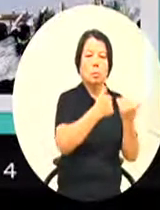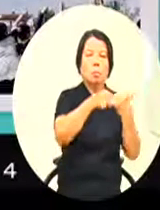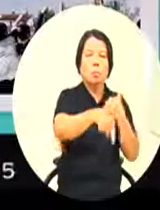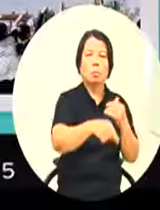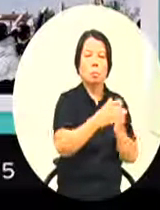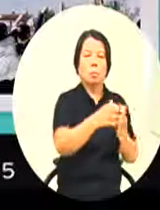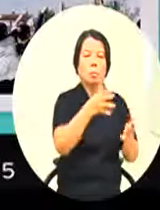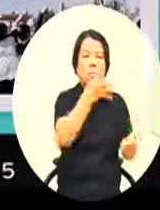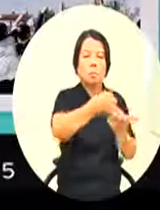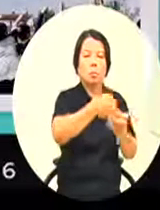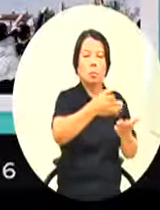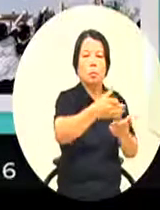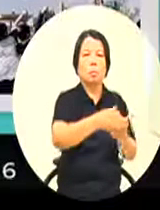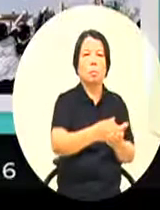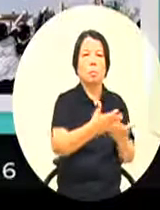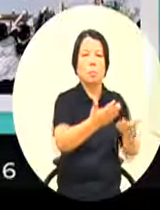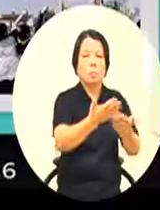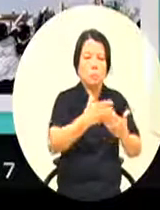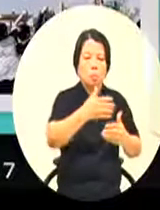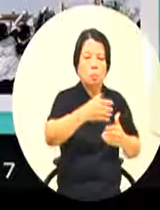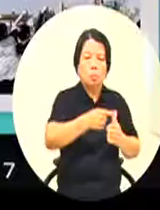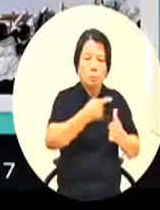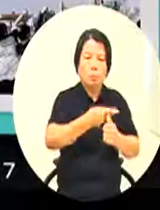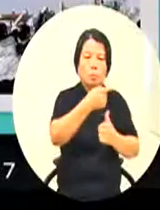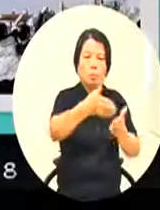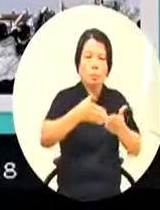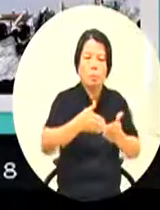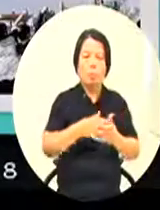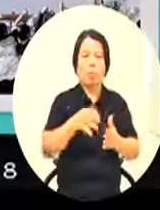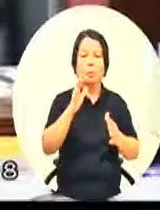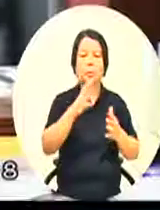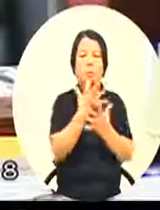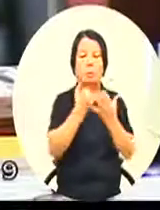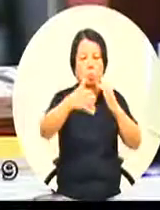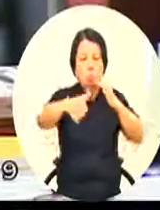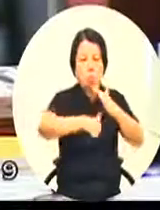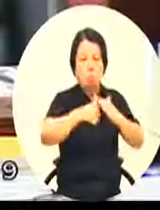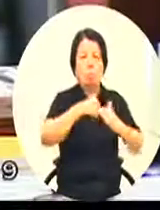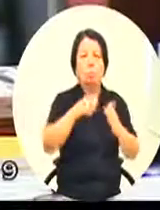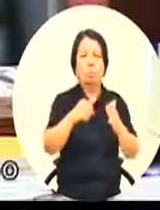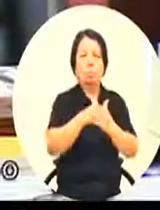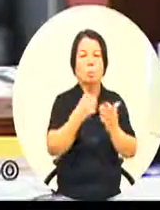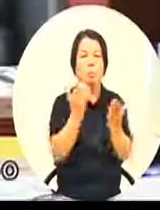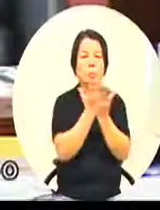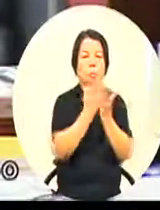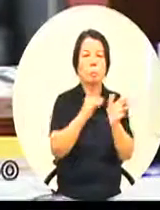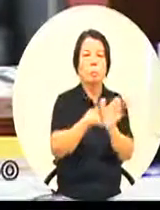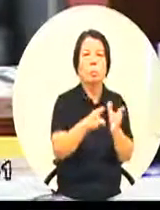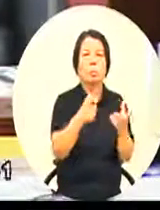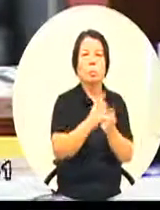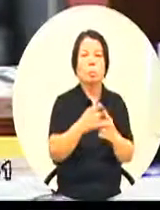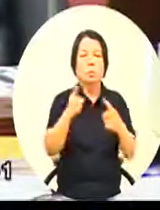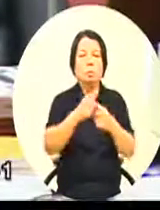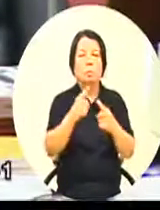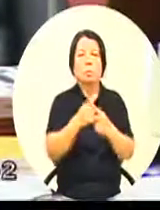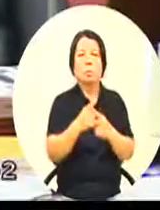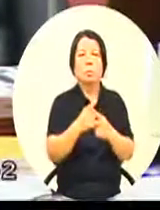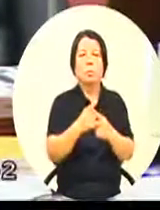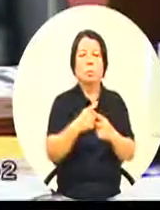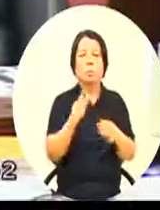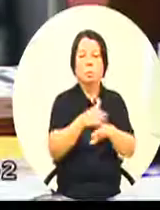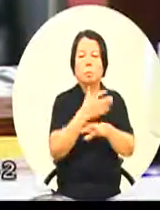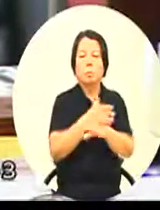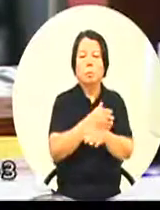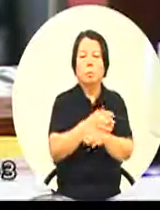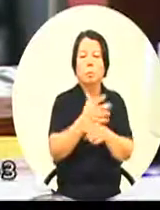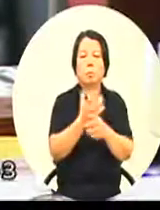早，才能在后续普通生入园的时候那个人数呢才不会多出来。